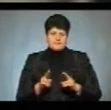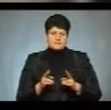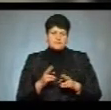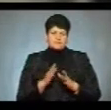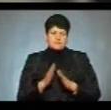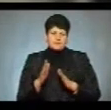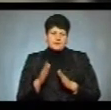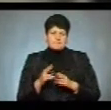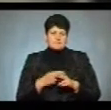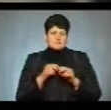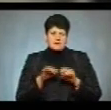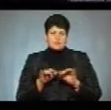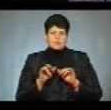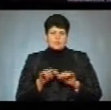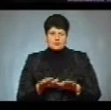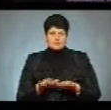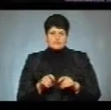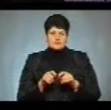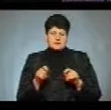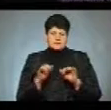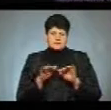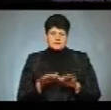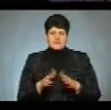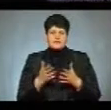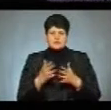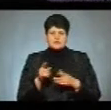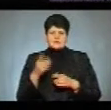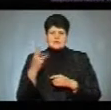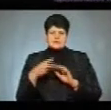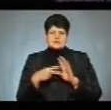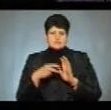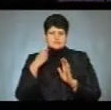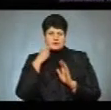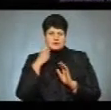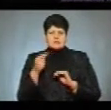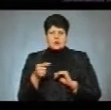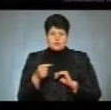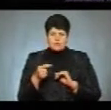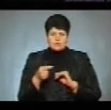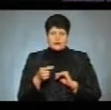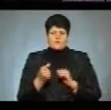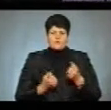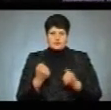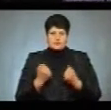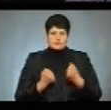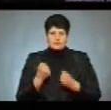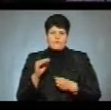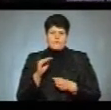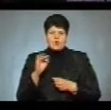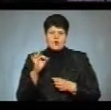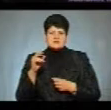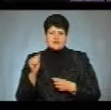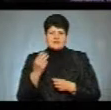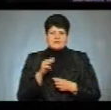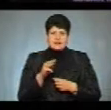розпочали досудове розслідування. Поліцейські на місці події встановили, що 37-річний житель Тернополя, водій автомобіля Volkswagen